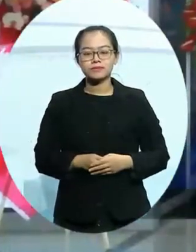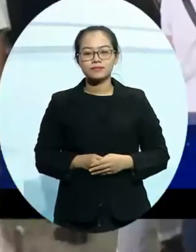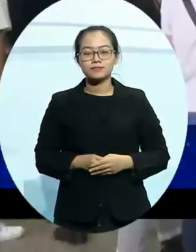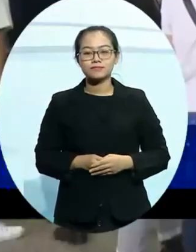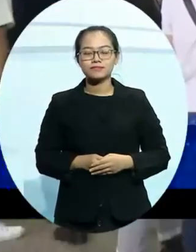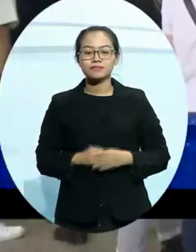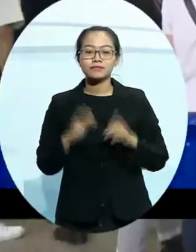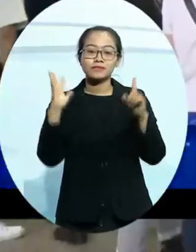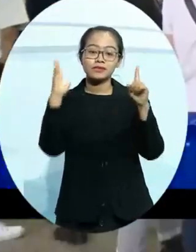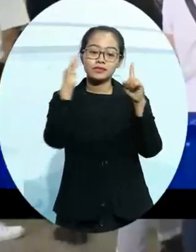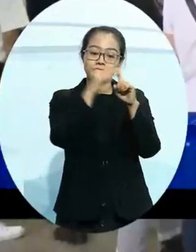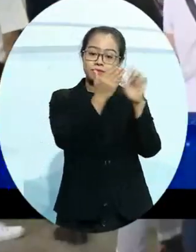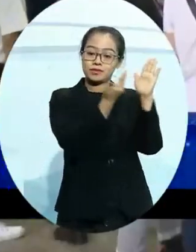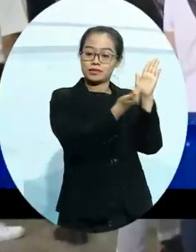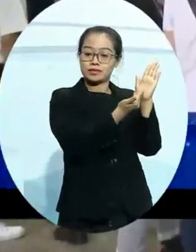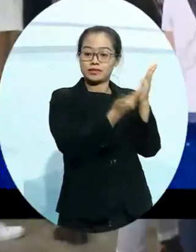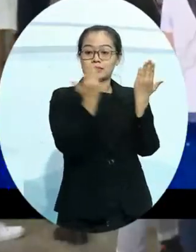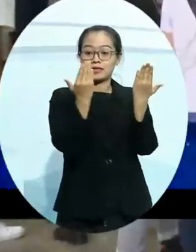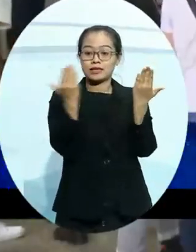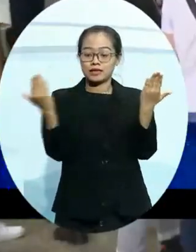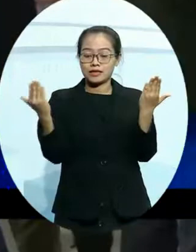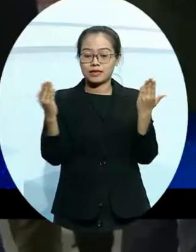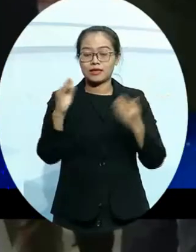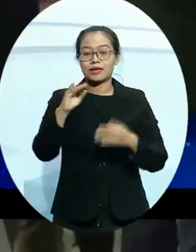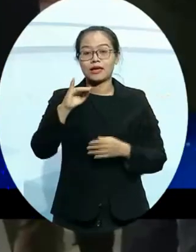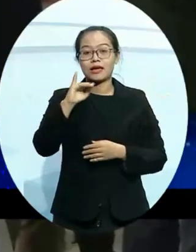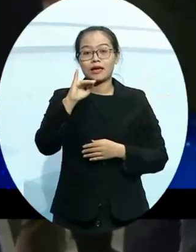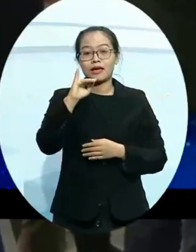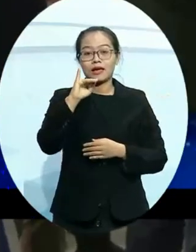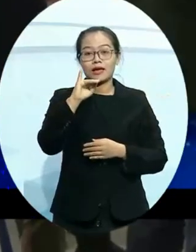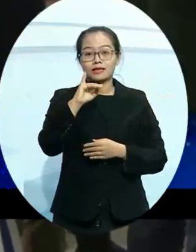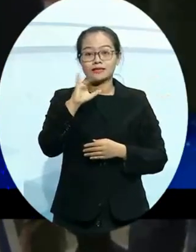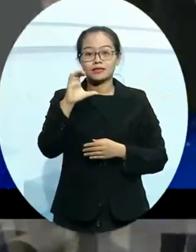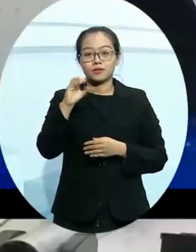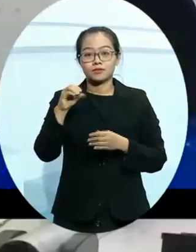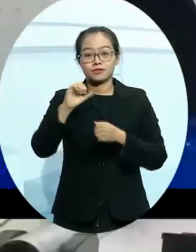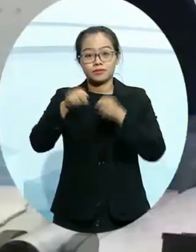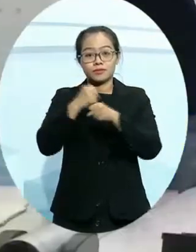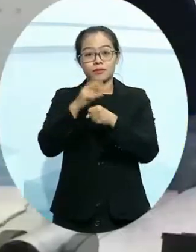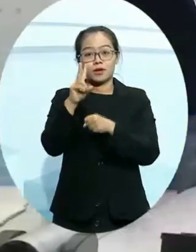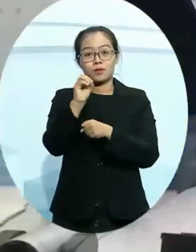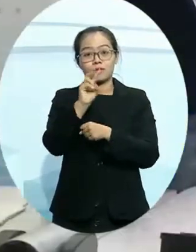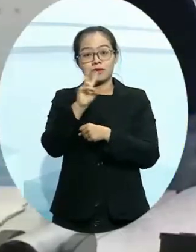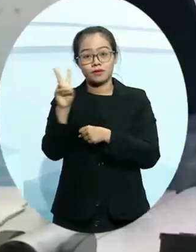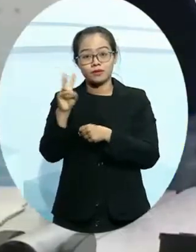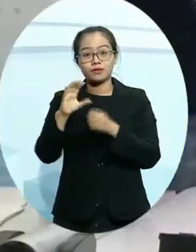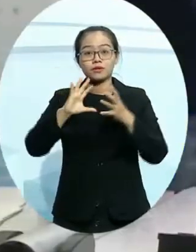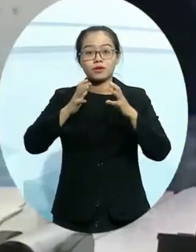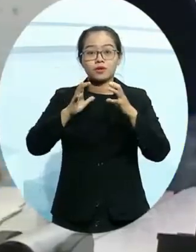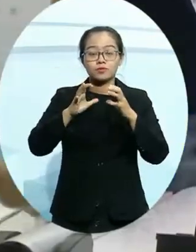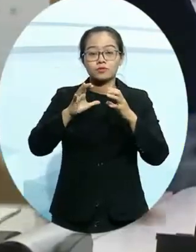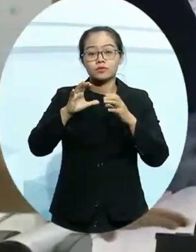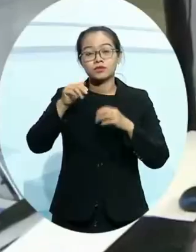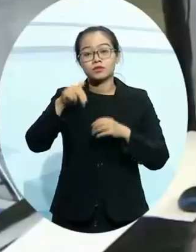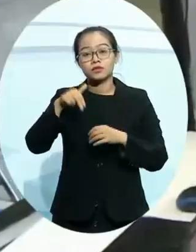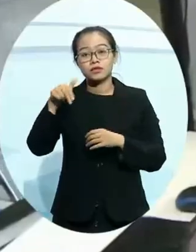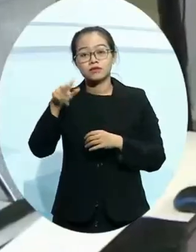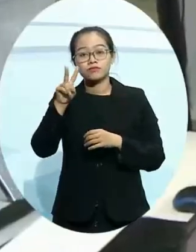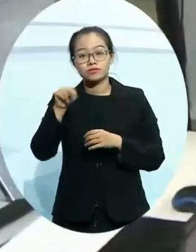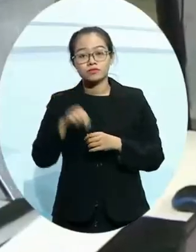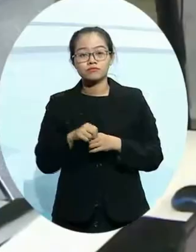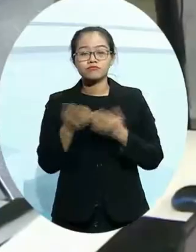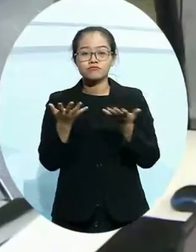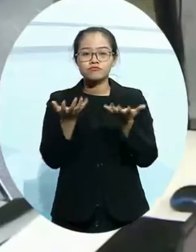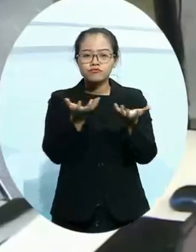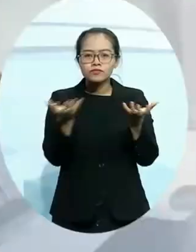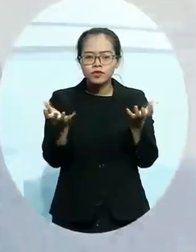Tham gia triển lãm Việt Nam ICTCOM 2022, công ty Nhất Nam VN mang tới các thiết bị và giải pháp công nghệ mới dành cho phòng